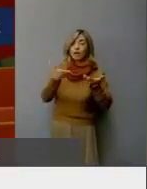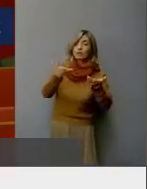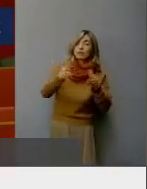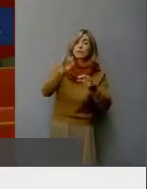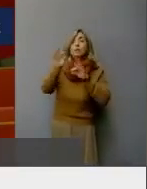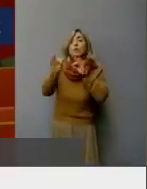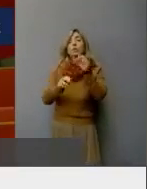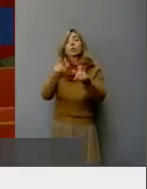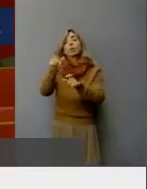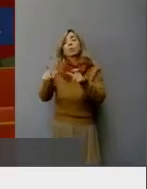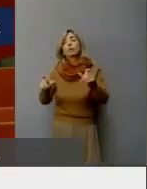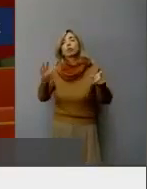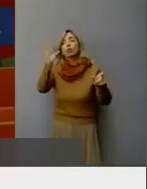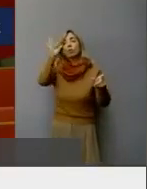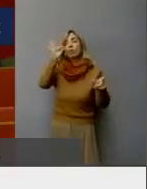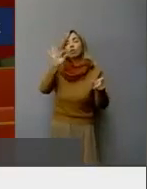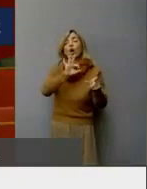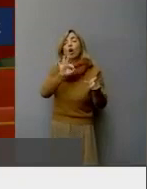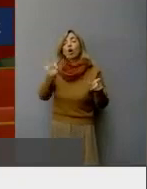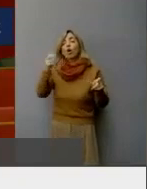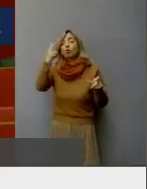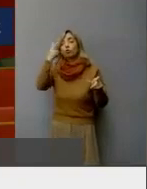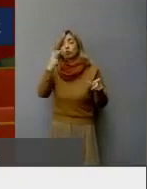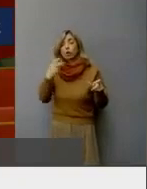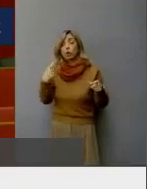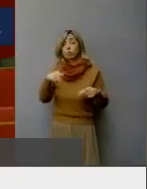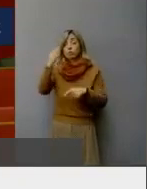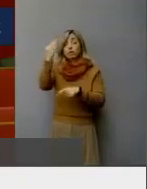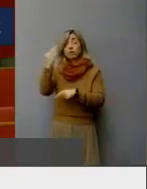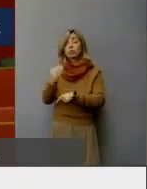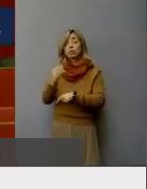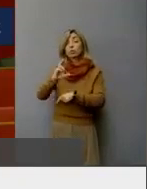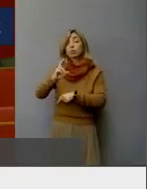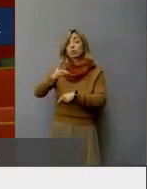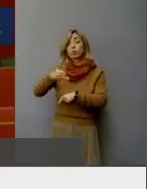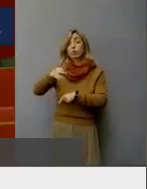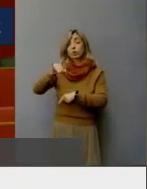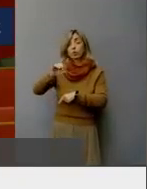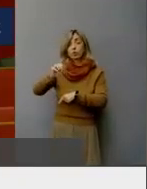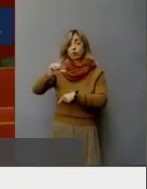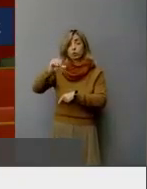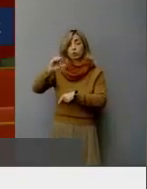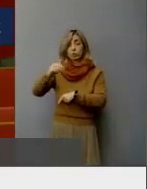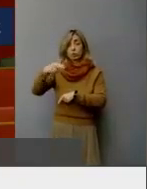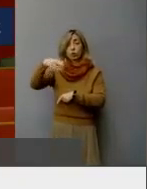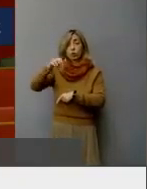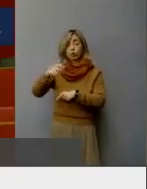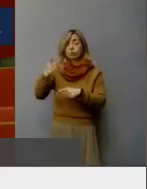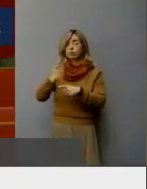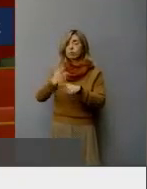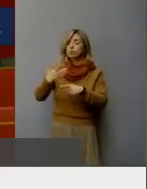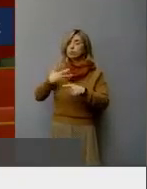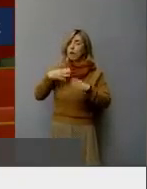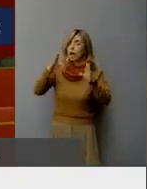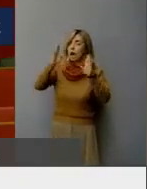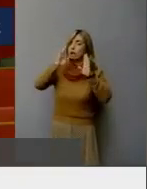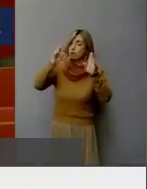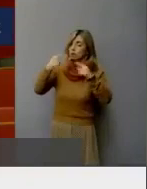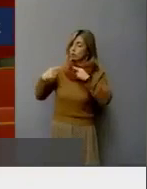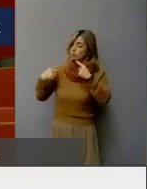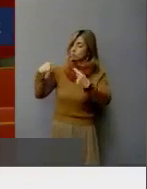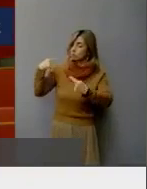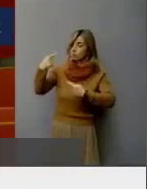cieche o ipovedenti che l'istituto chiossone e quindi c'è una lunga tradizione di attenzione nei confronti di queste